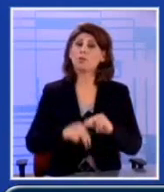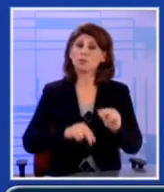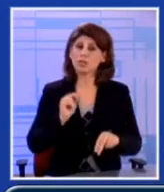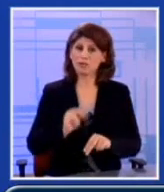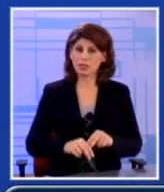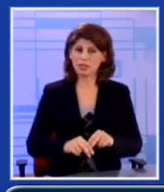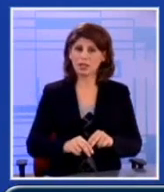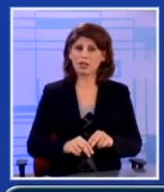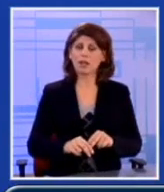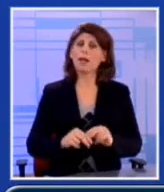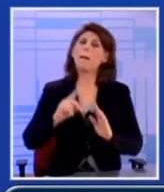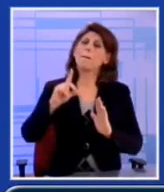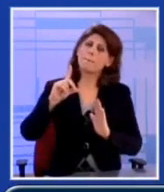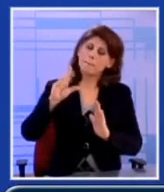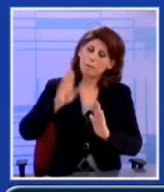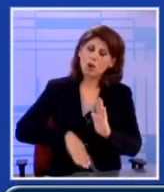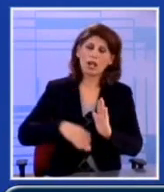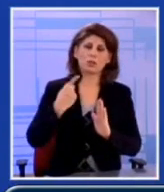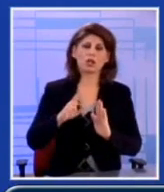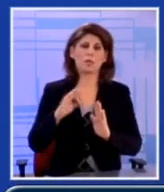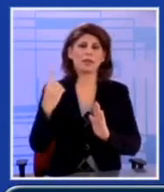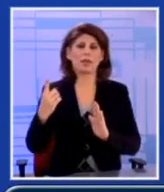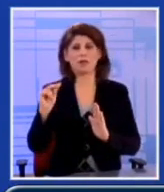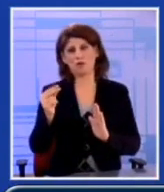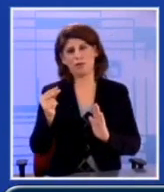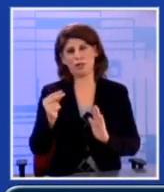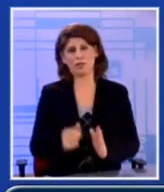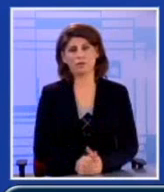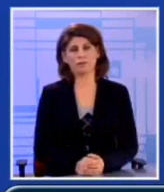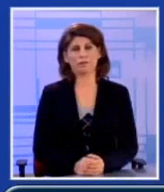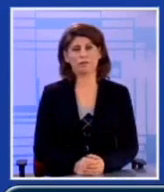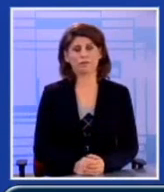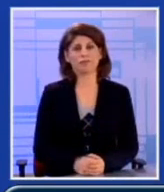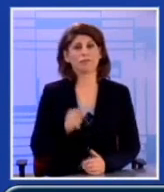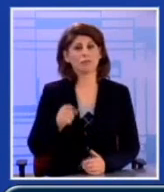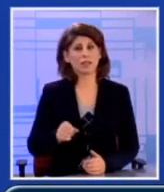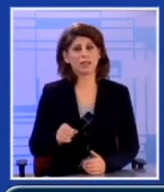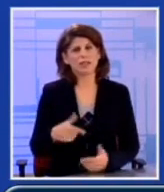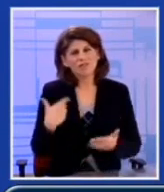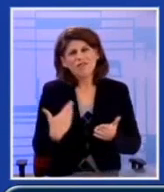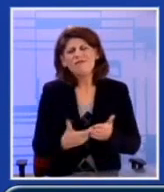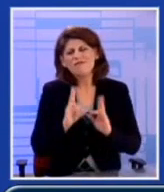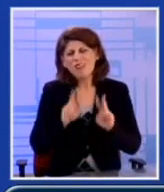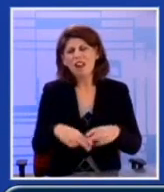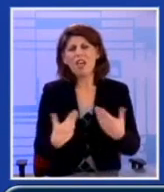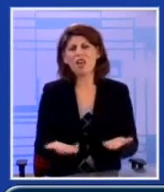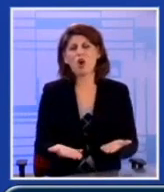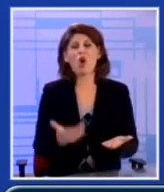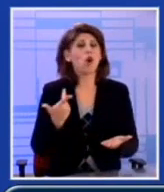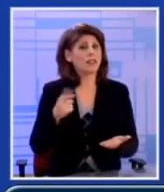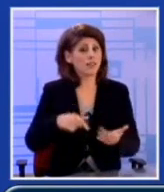ψηφίστηκαν με λιγότερους από 151 βουλευτές. Είναι πρόδειλο ότι αυτή η